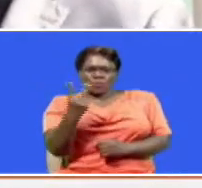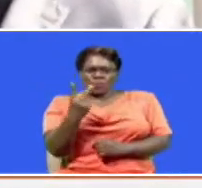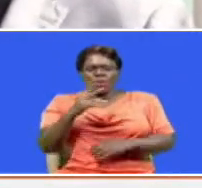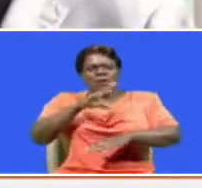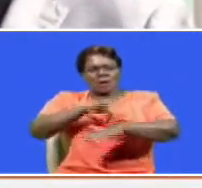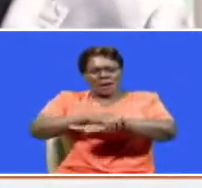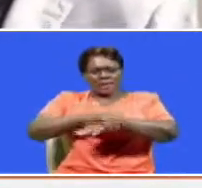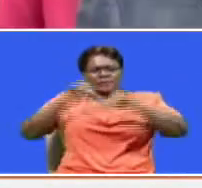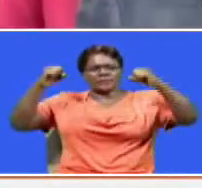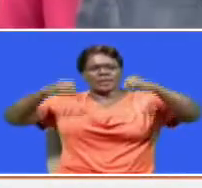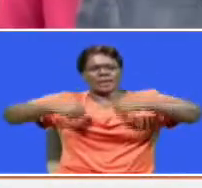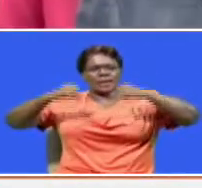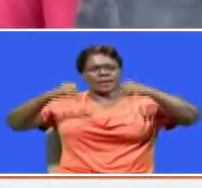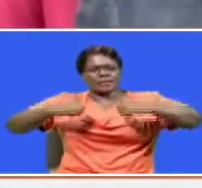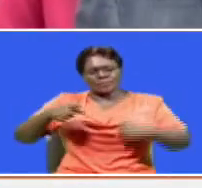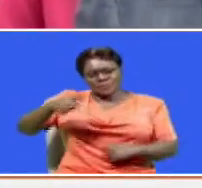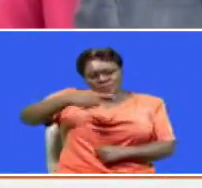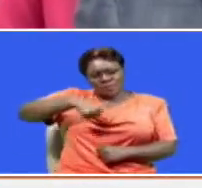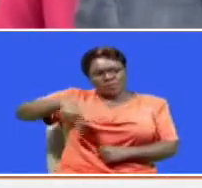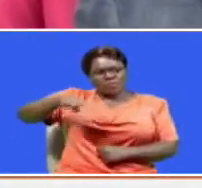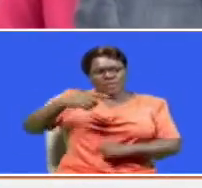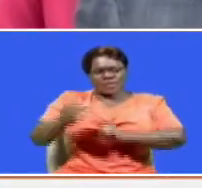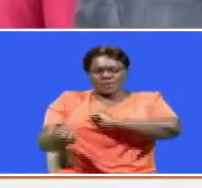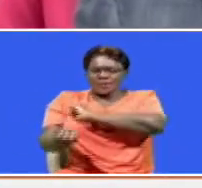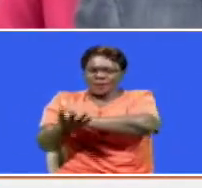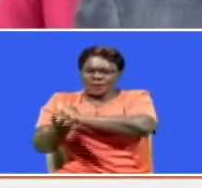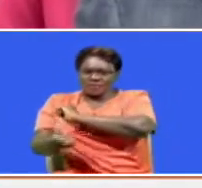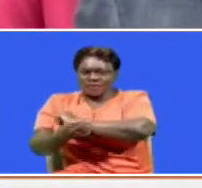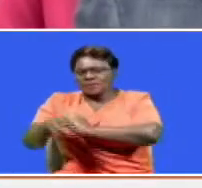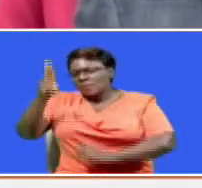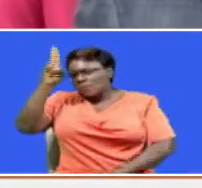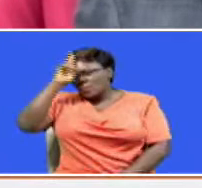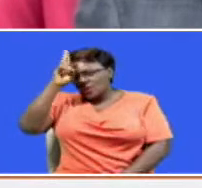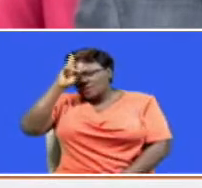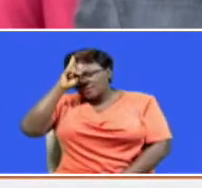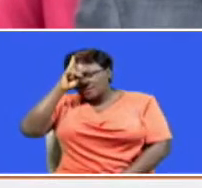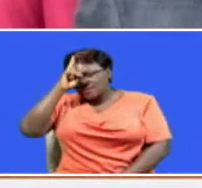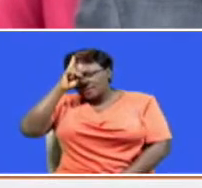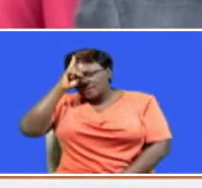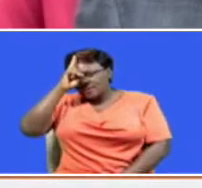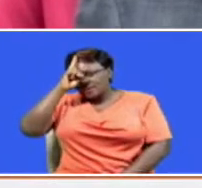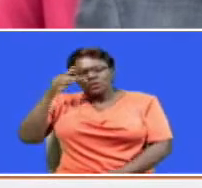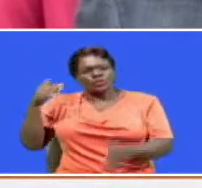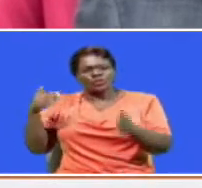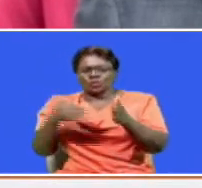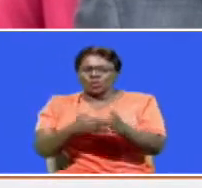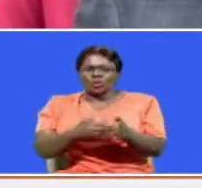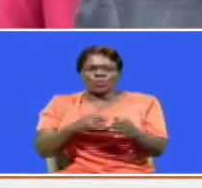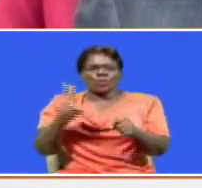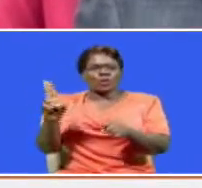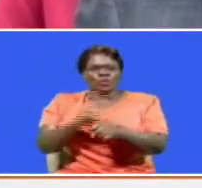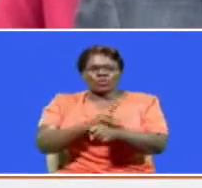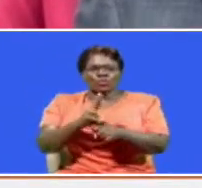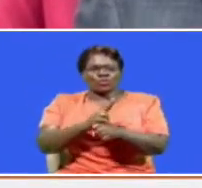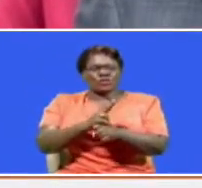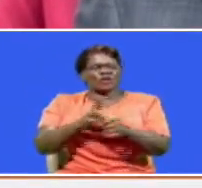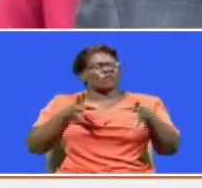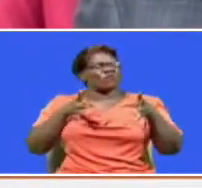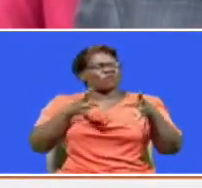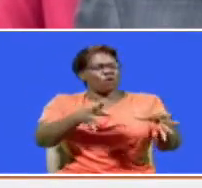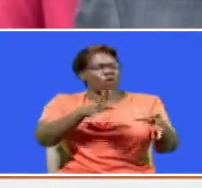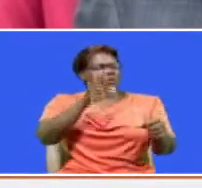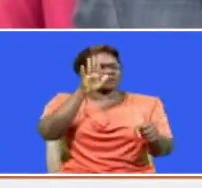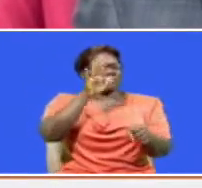kupata maafikiano. We are advising the police to desist from using too much